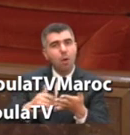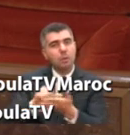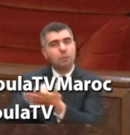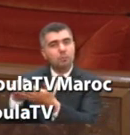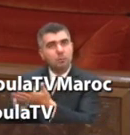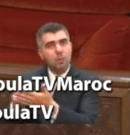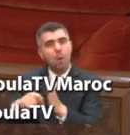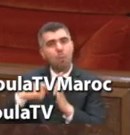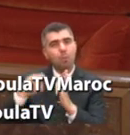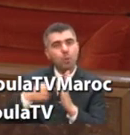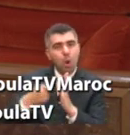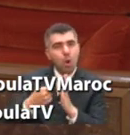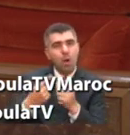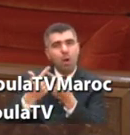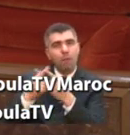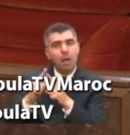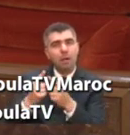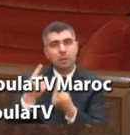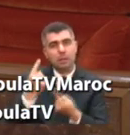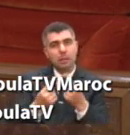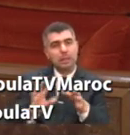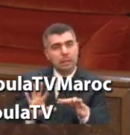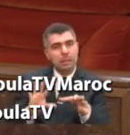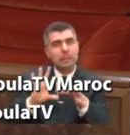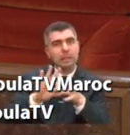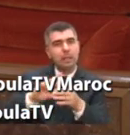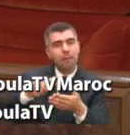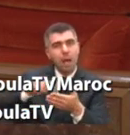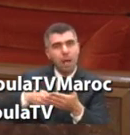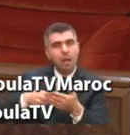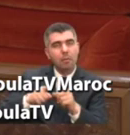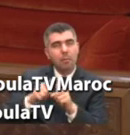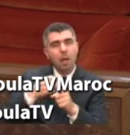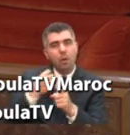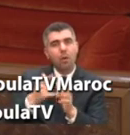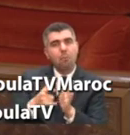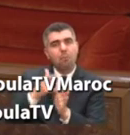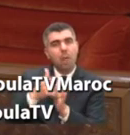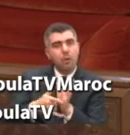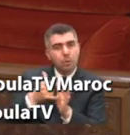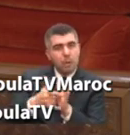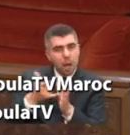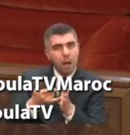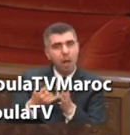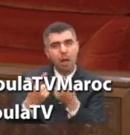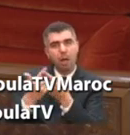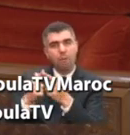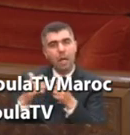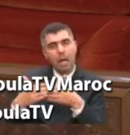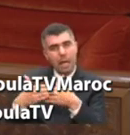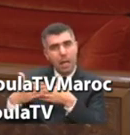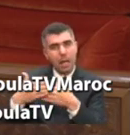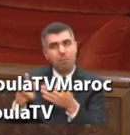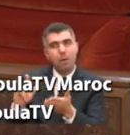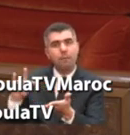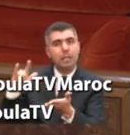مشاريع تتعلق بتقديم الخدمات. هناك اتفاقيات أبرمت مع المكتب الوطني للسكك الحديدية، هناك اتفاقية أخرى ستبرم مع الخطوط